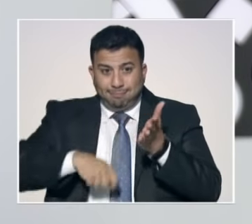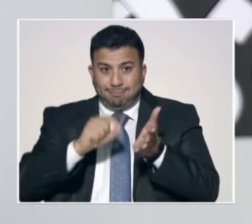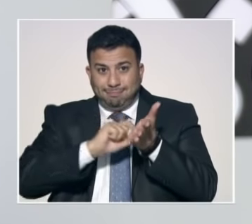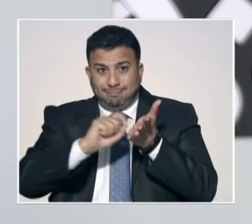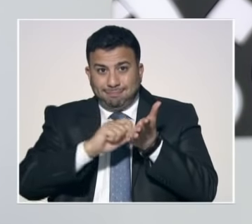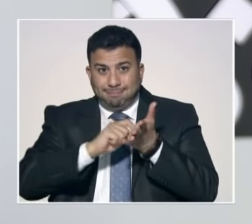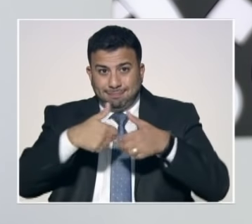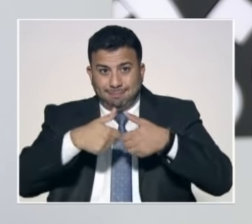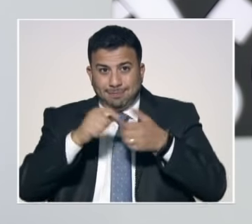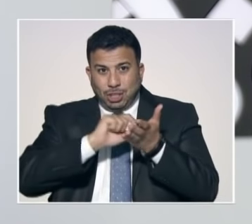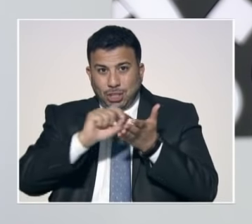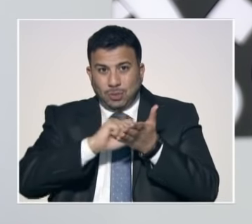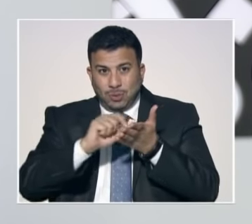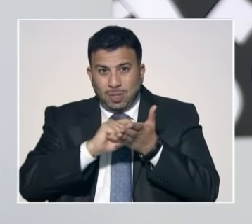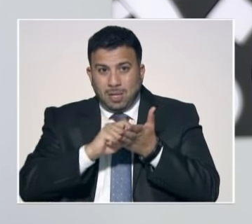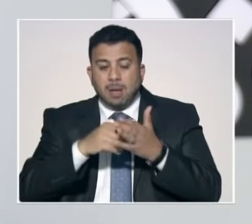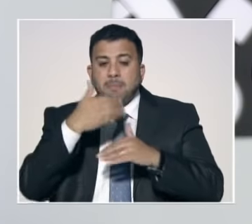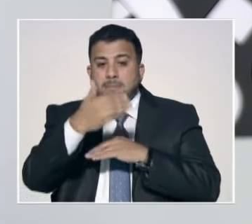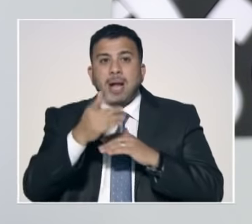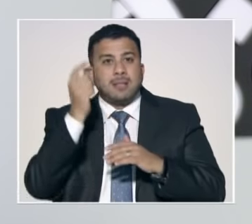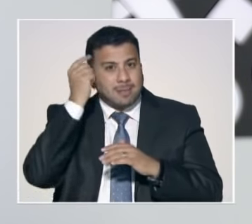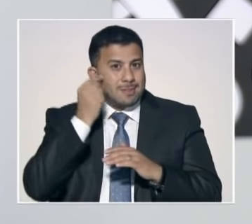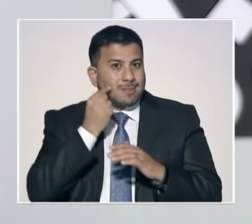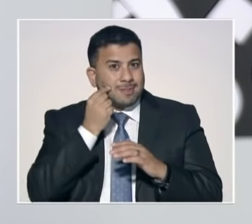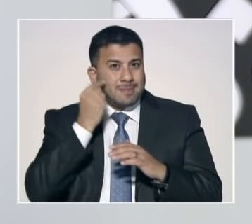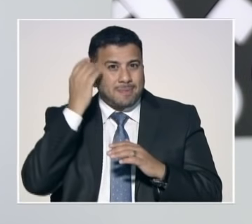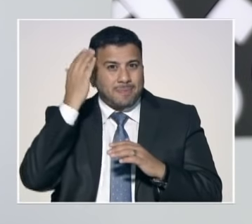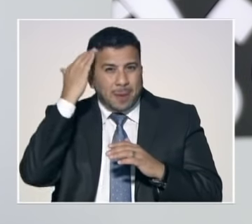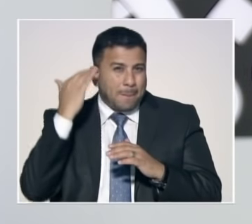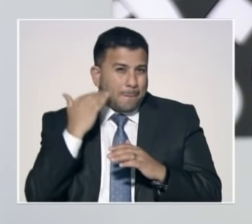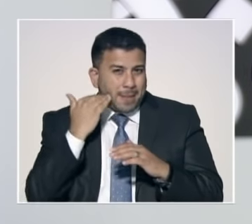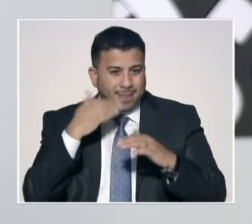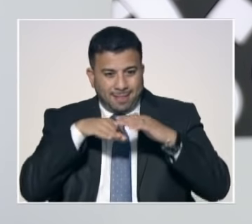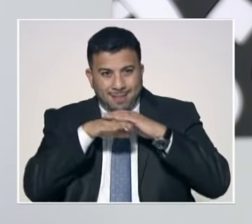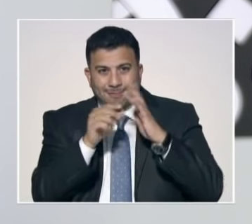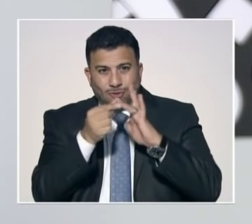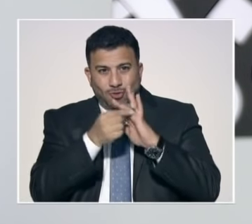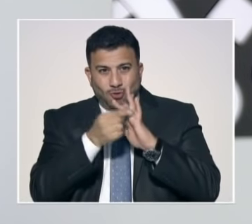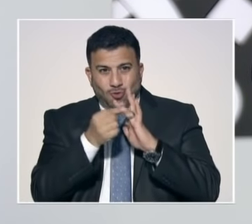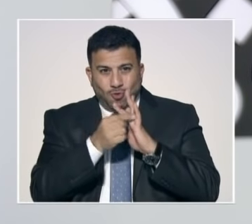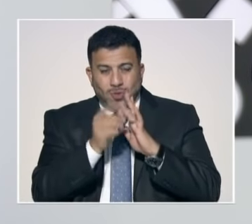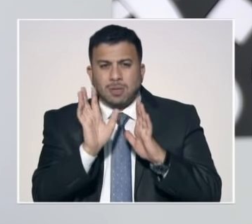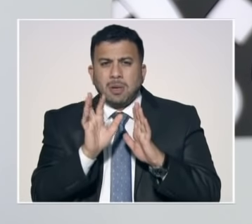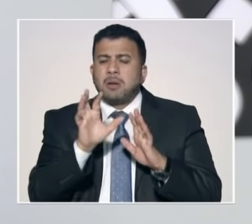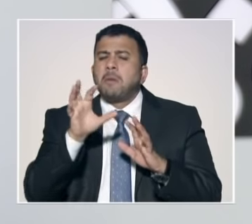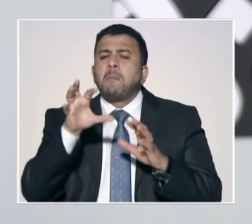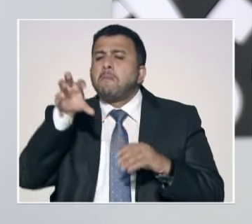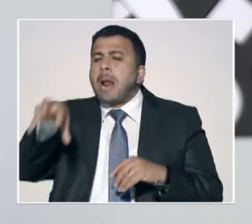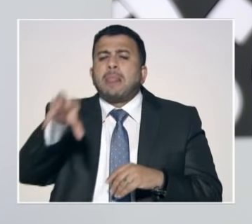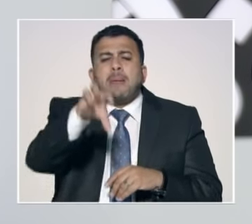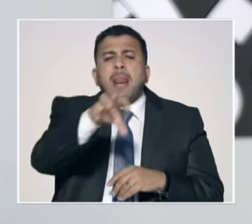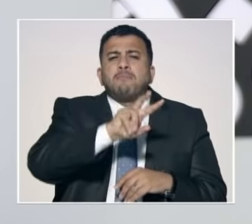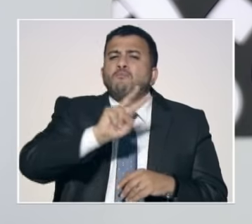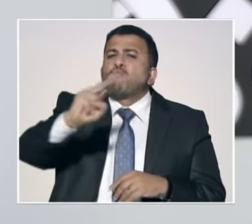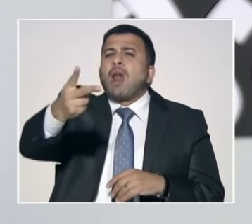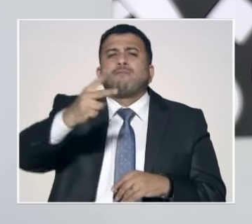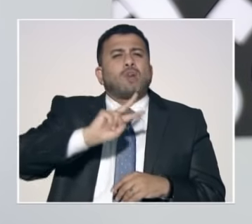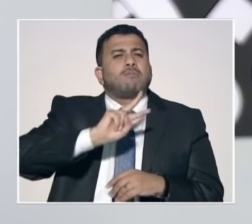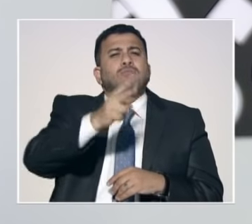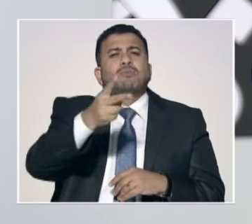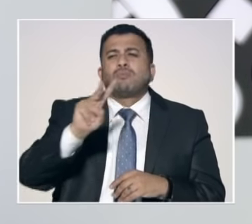ذلك الدخول على المرأة. وهذه الأشياء الثلاثة تختلف من بلد إلى بلد، من عرف إلى عرف. فبعض